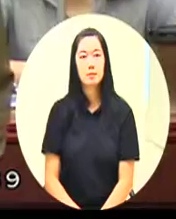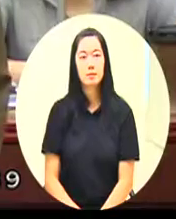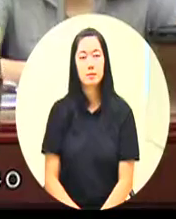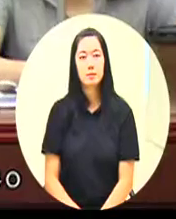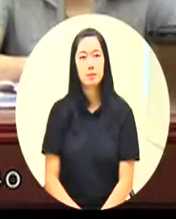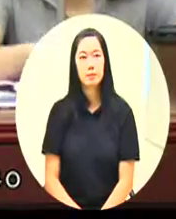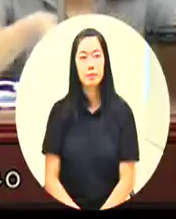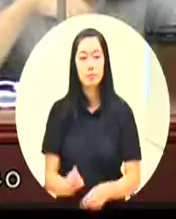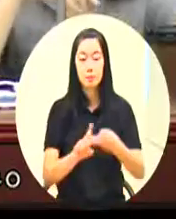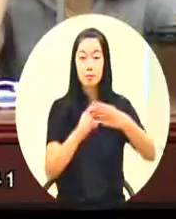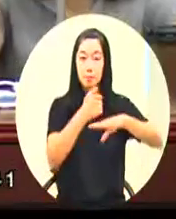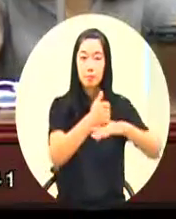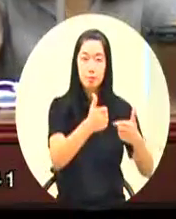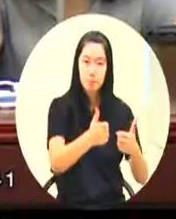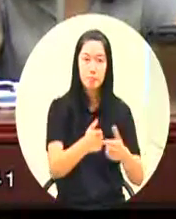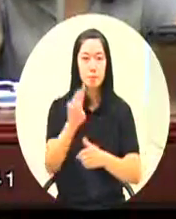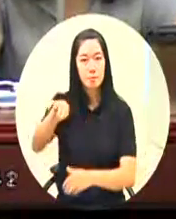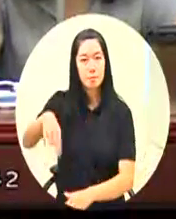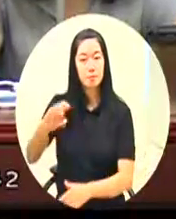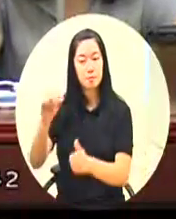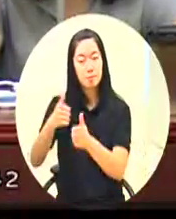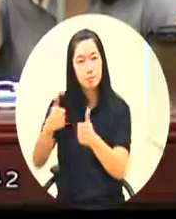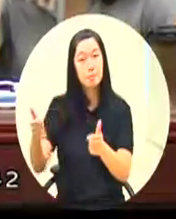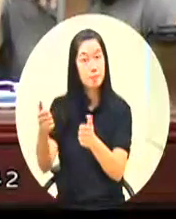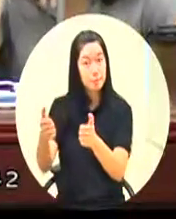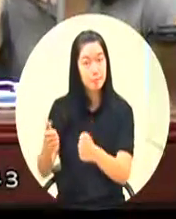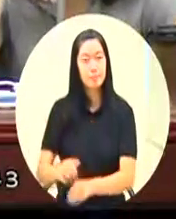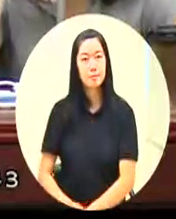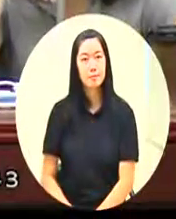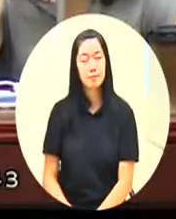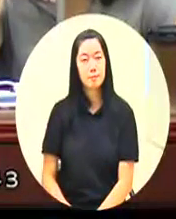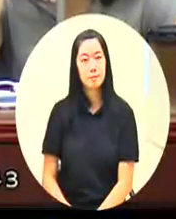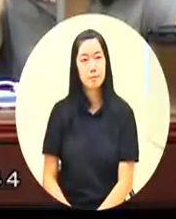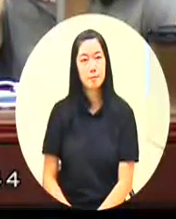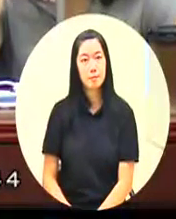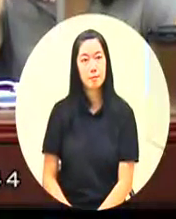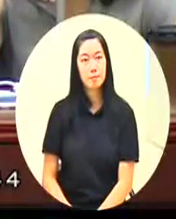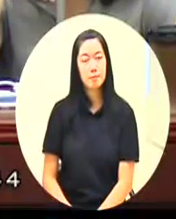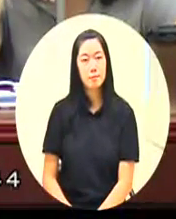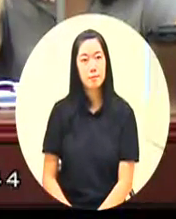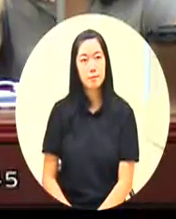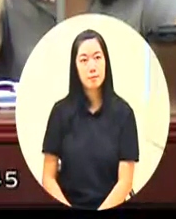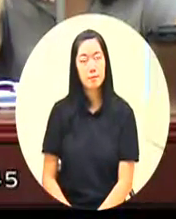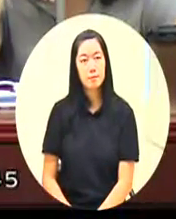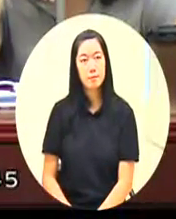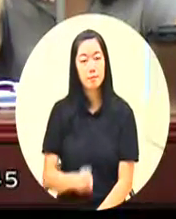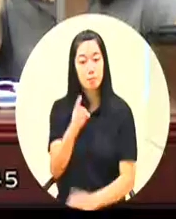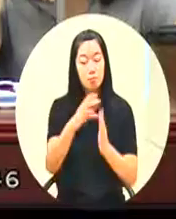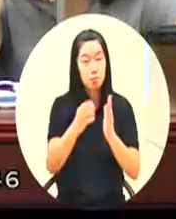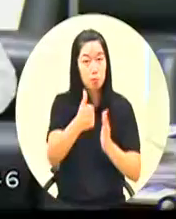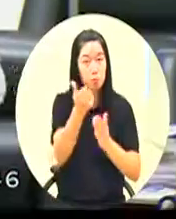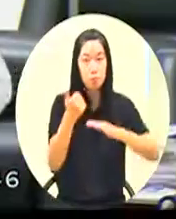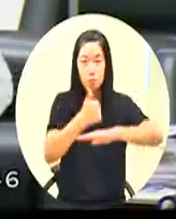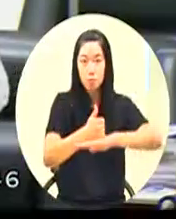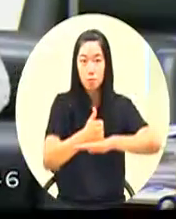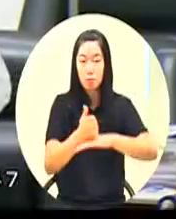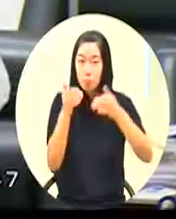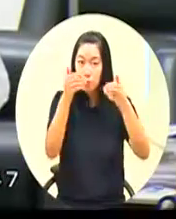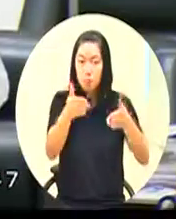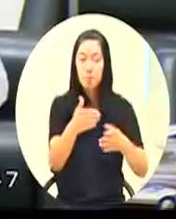谢谢主席，谢谢刘议员。刘议员要关心的是 你当一个局长啊，你现在对奇美地区